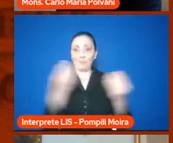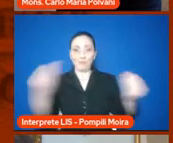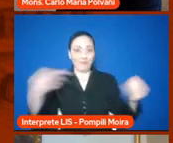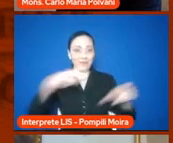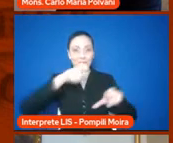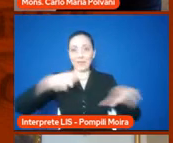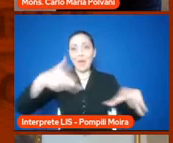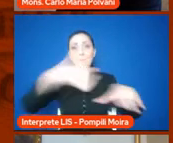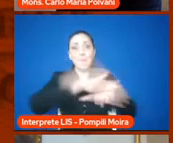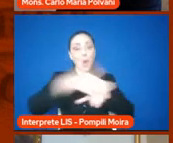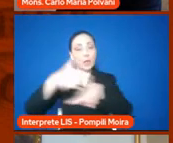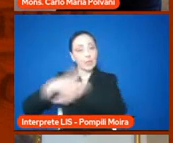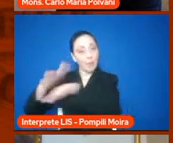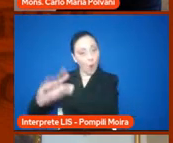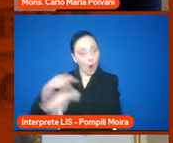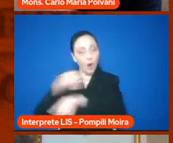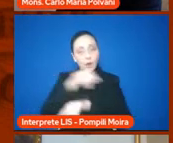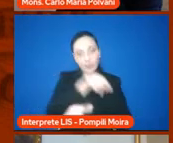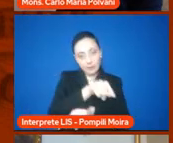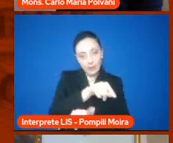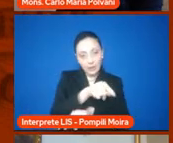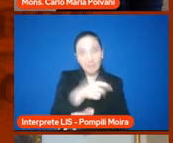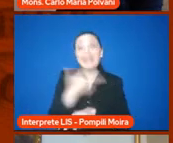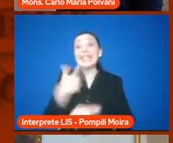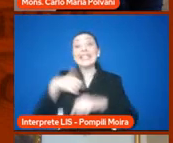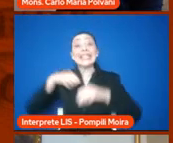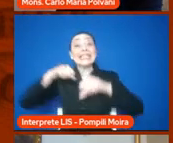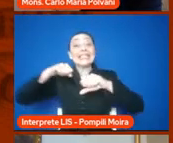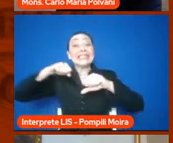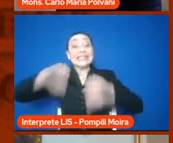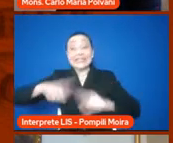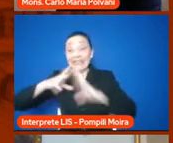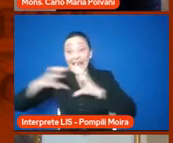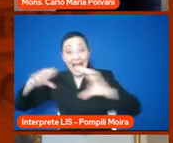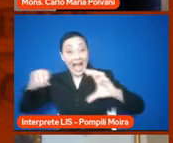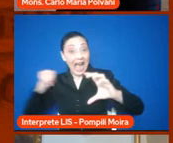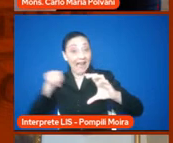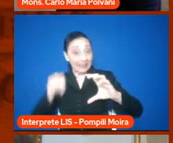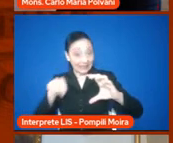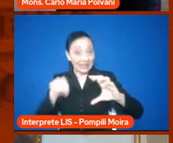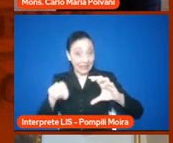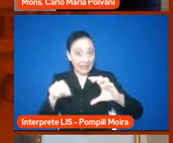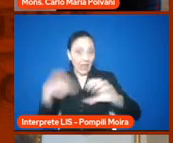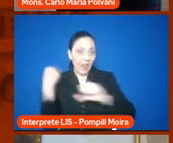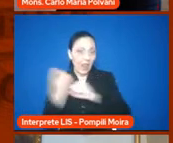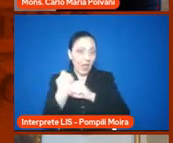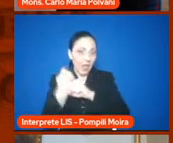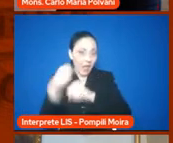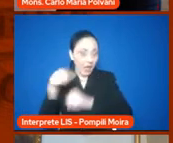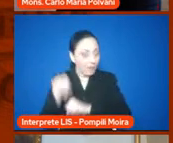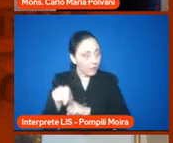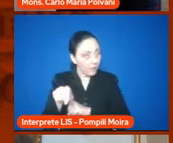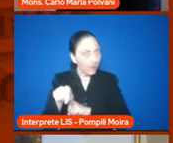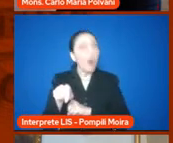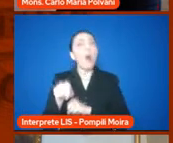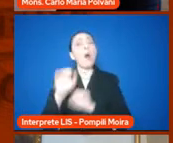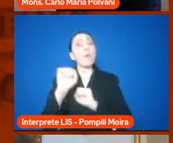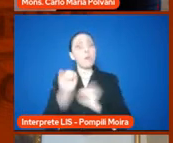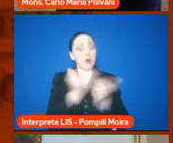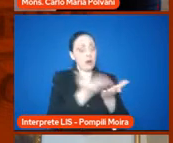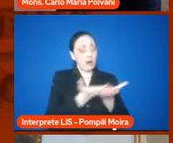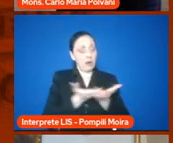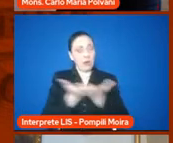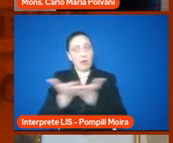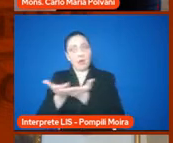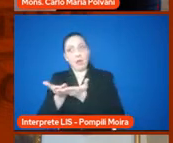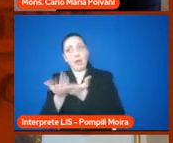risposte della nostra, di tutte le nostre sanità, ci sia però di aiuto proprio per migliorare il